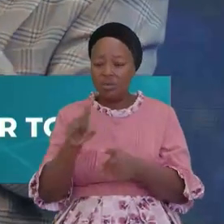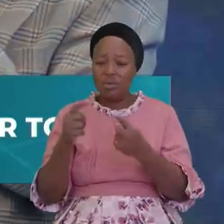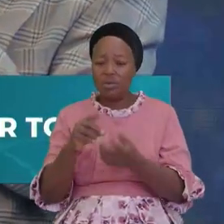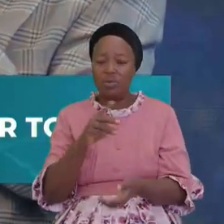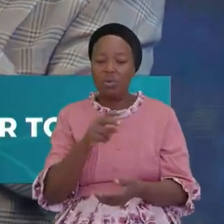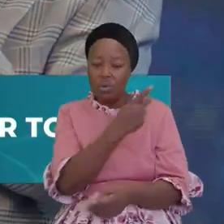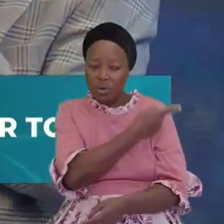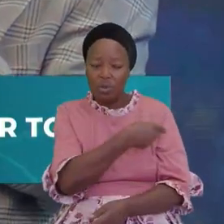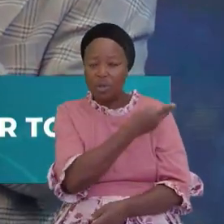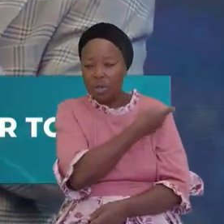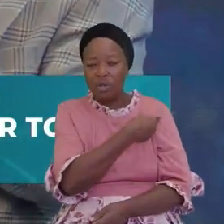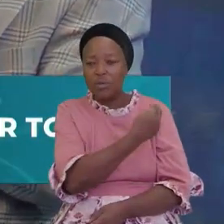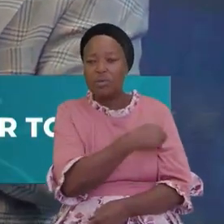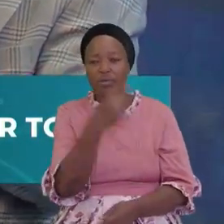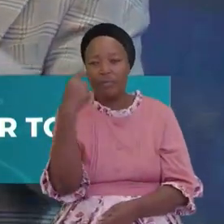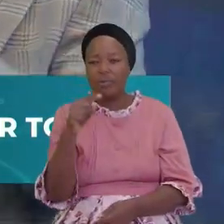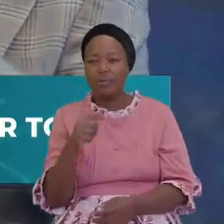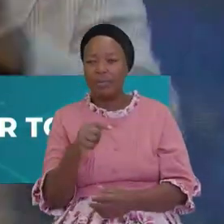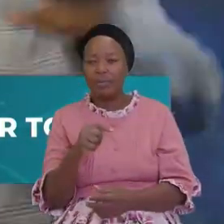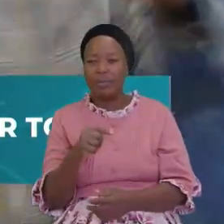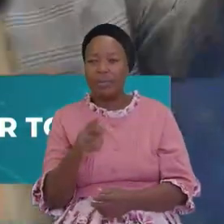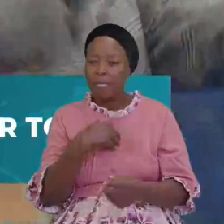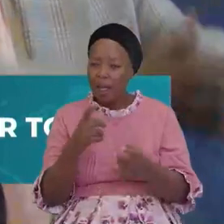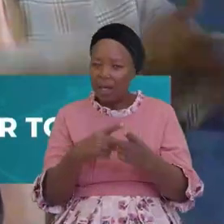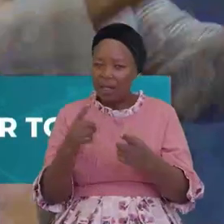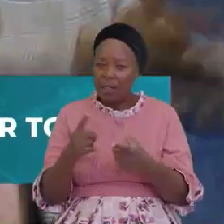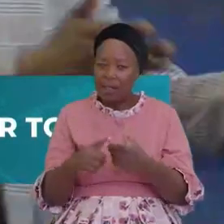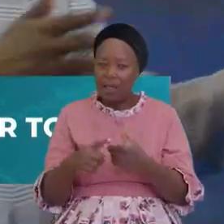Tu as un défi et il veut t'opérer.